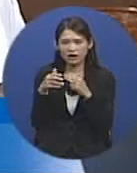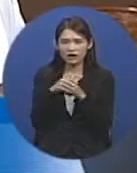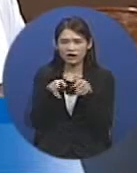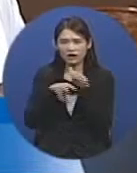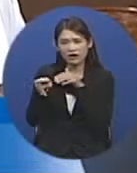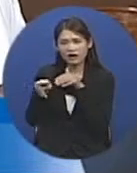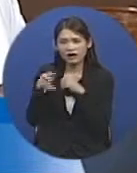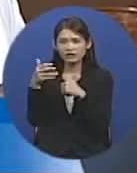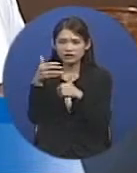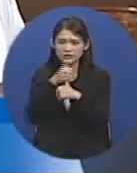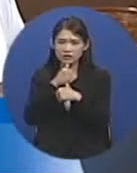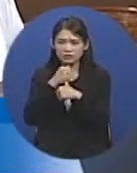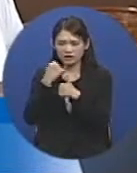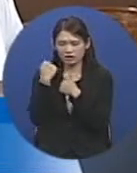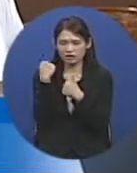도망을 갔다가